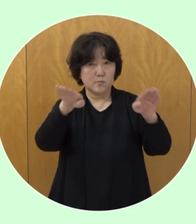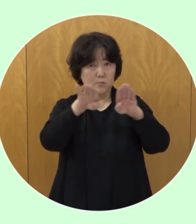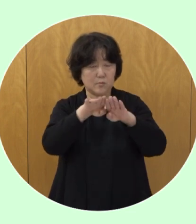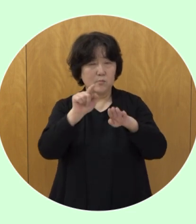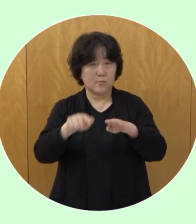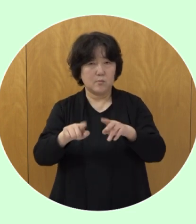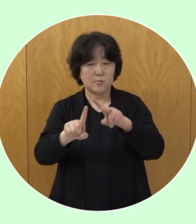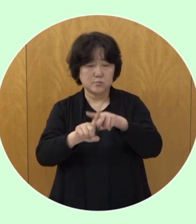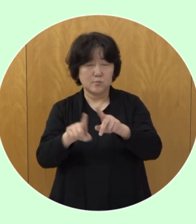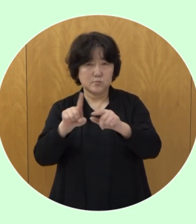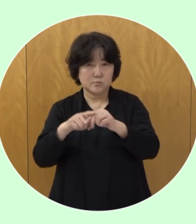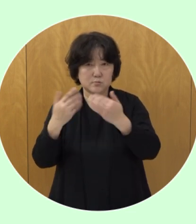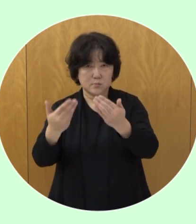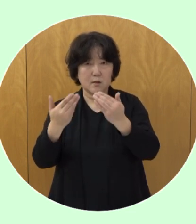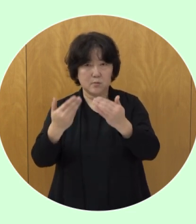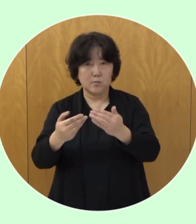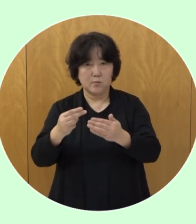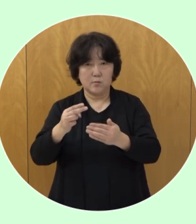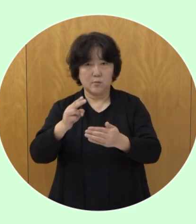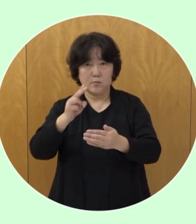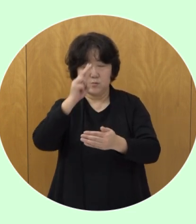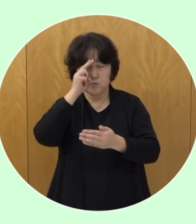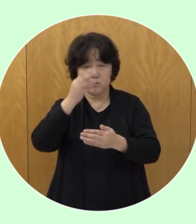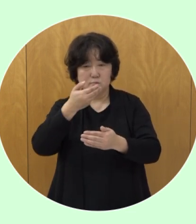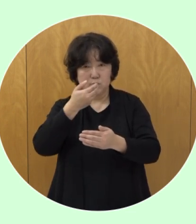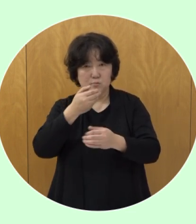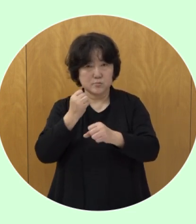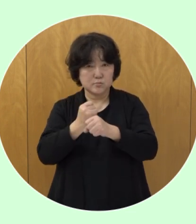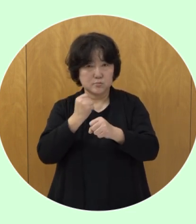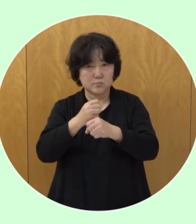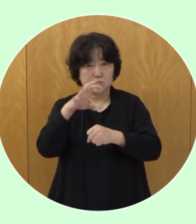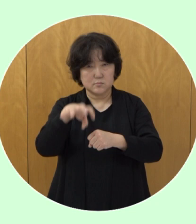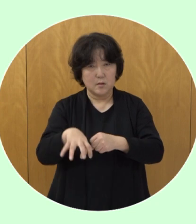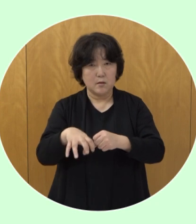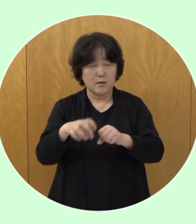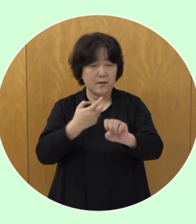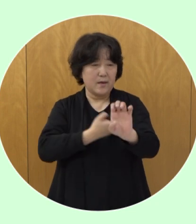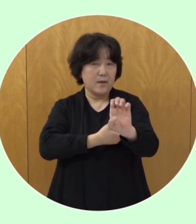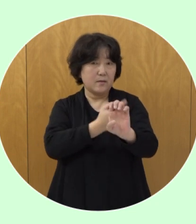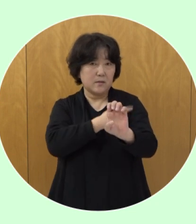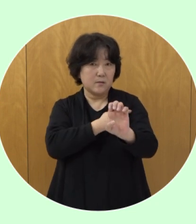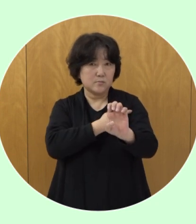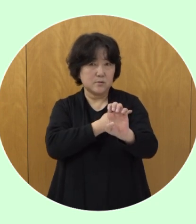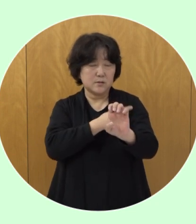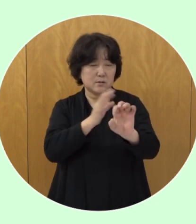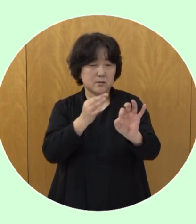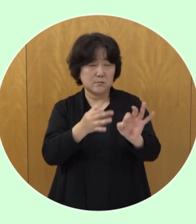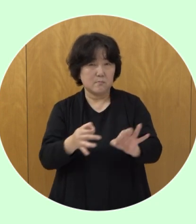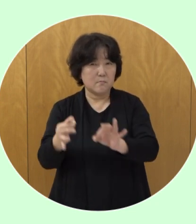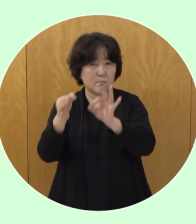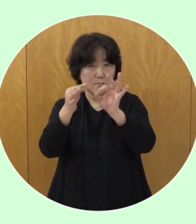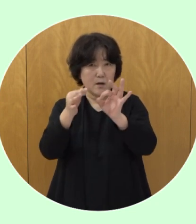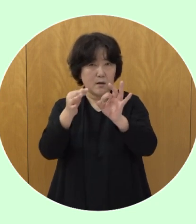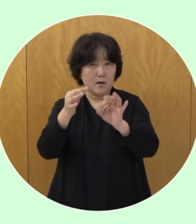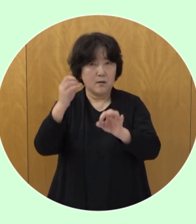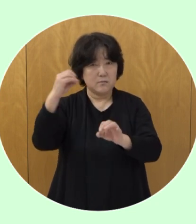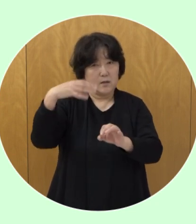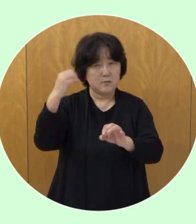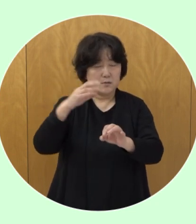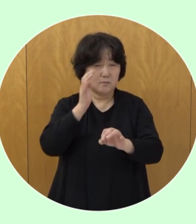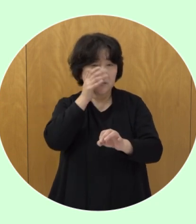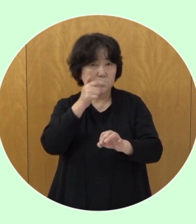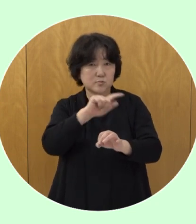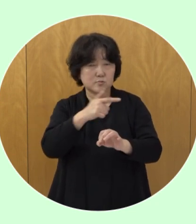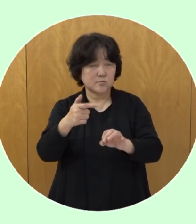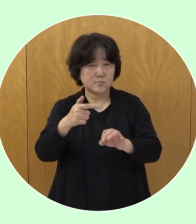校及び給食施設におけるエネルギー価格高騰に伴う光熱水費の不足見